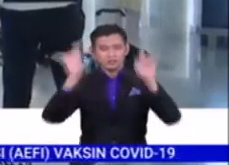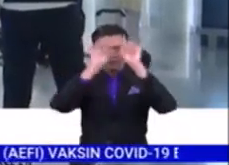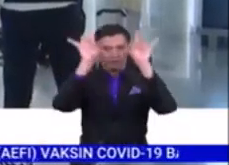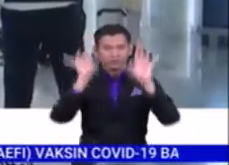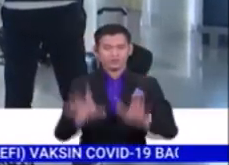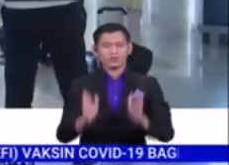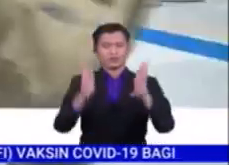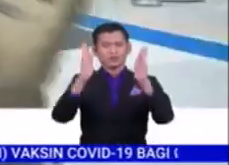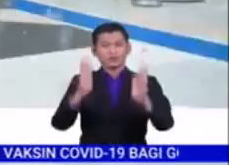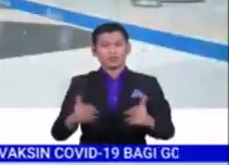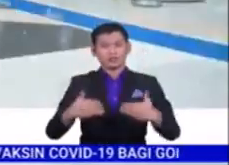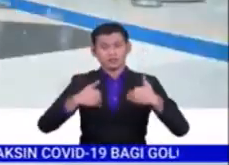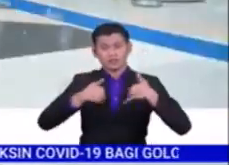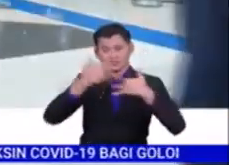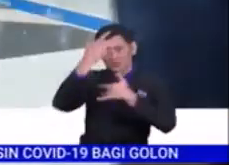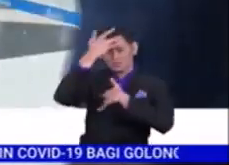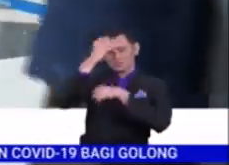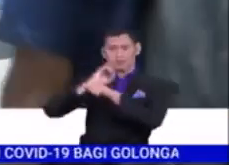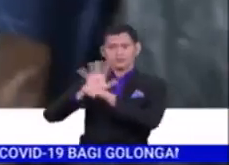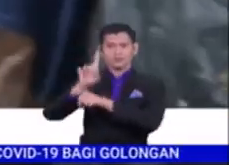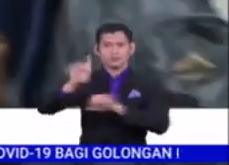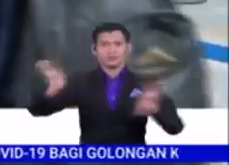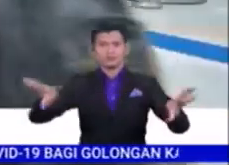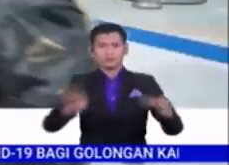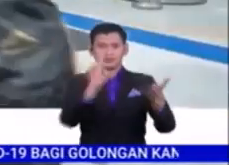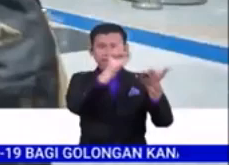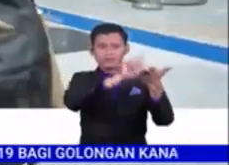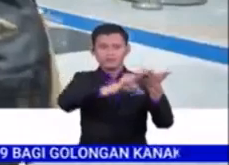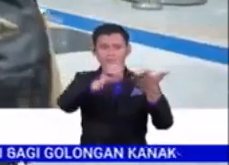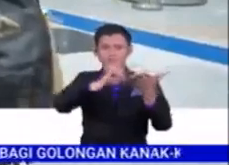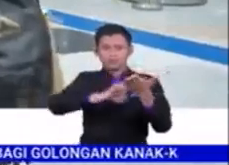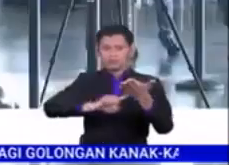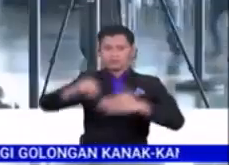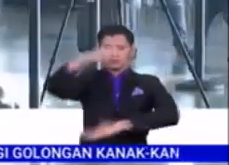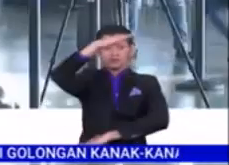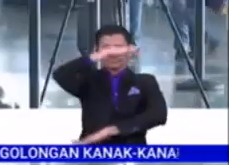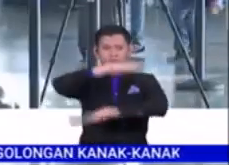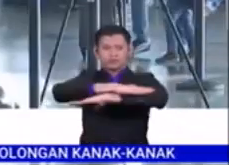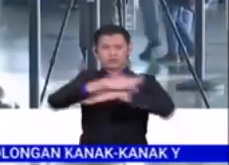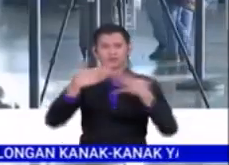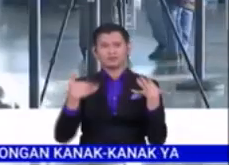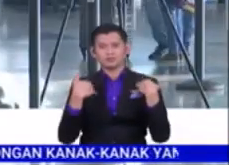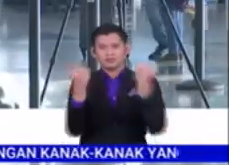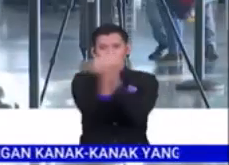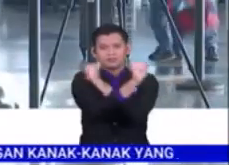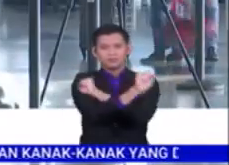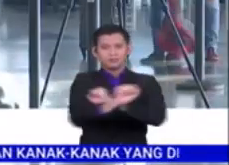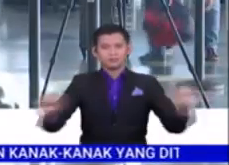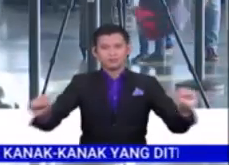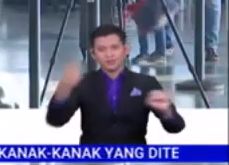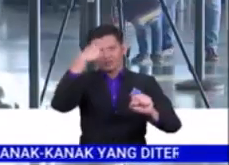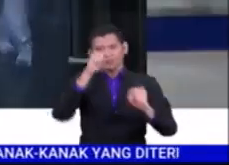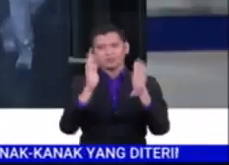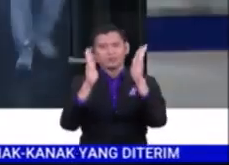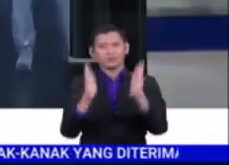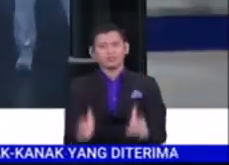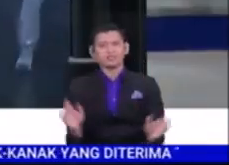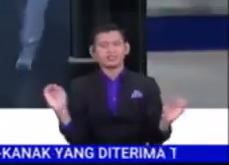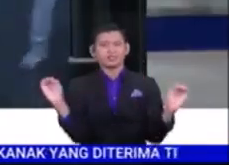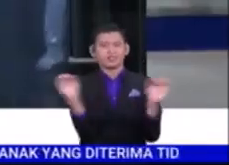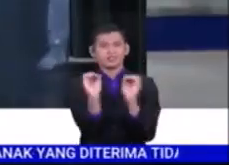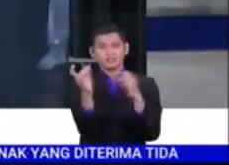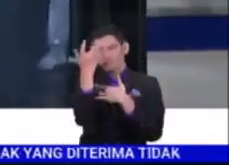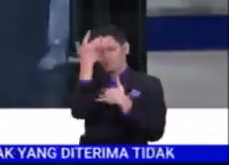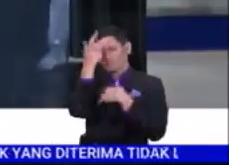Pengembara yang bergejala perlu membuat pemeriksaan lanjut di kaunter kesihatan yang disediakan. Bagi yang tidak bergejala,